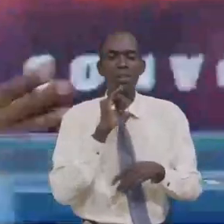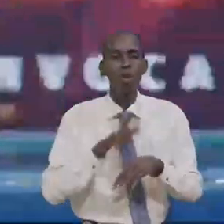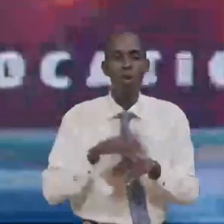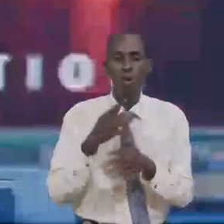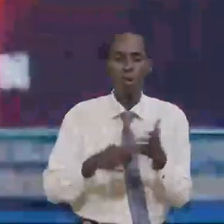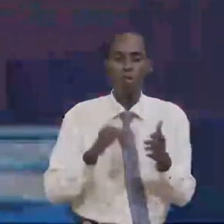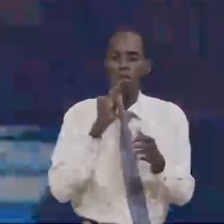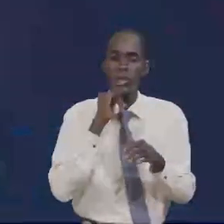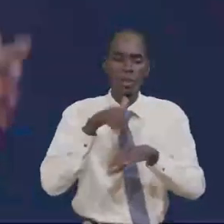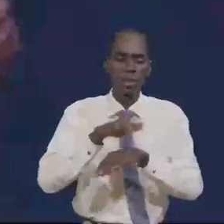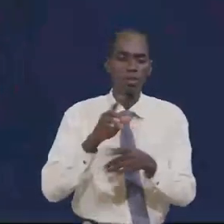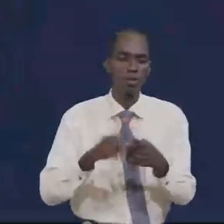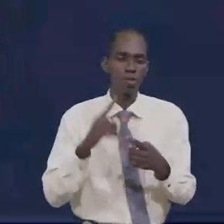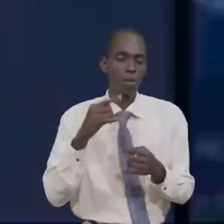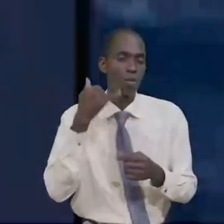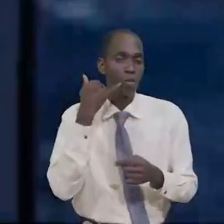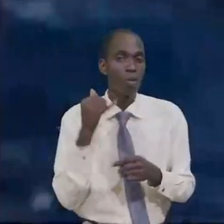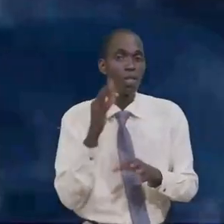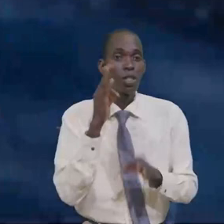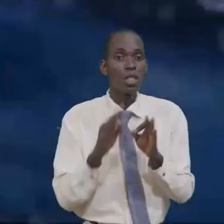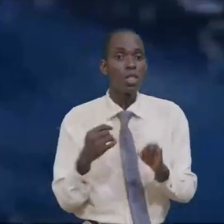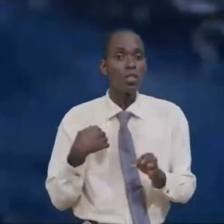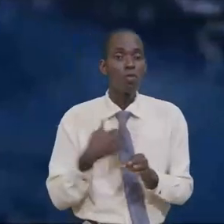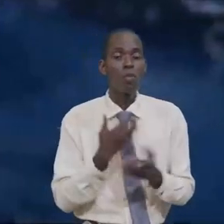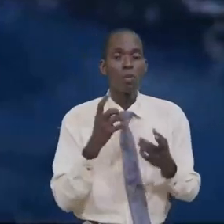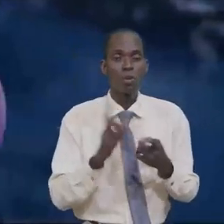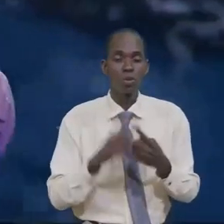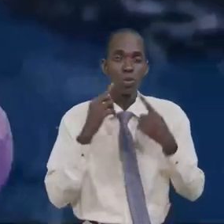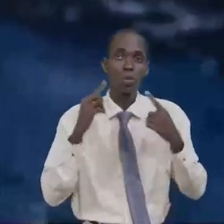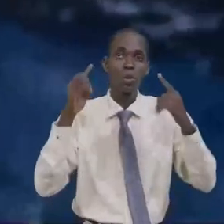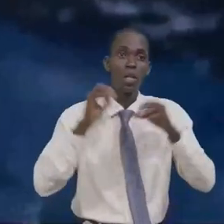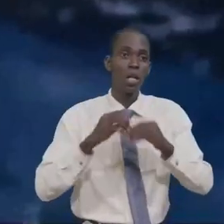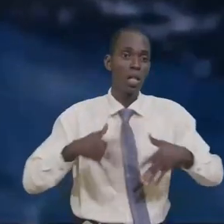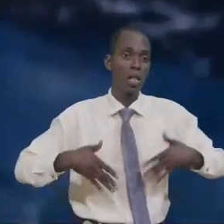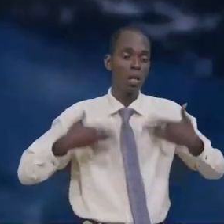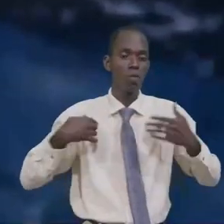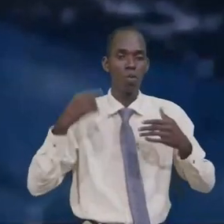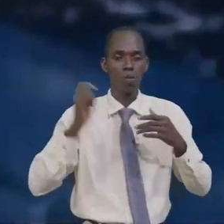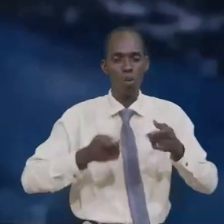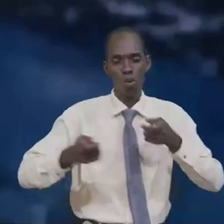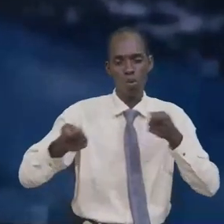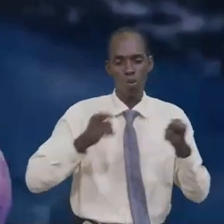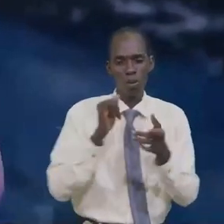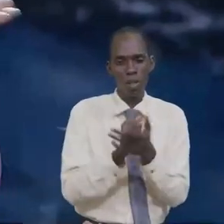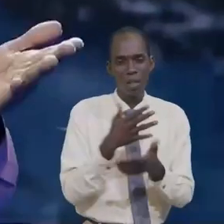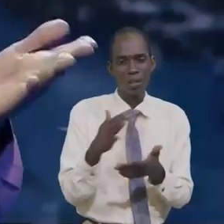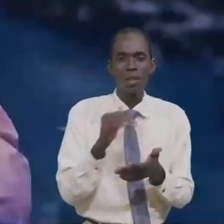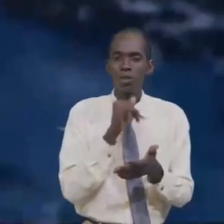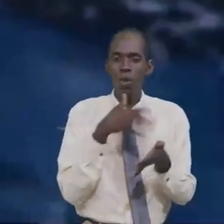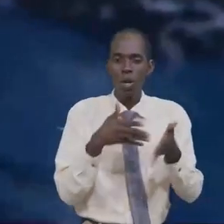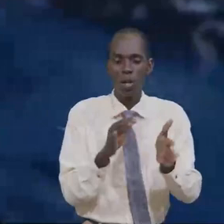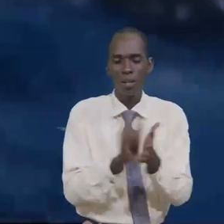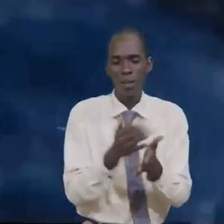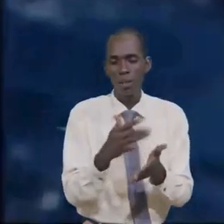réussir dans la vie nous devons contrôler cette chose elles ne devons pas parler à cette chose de nous contrôler sinon contrôle la